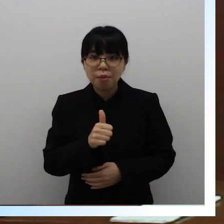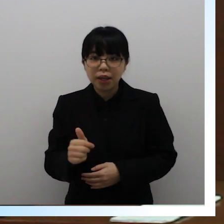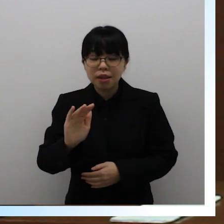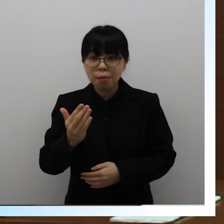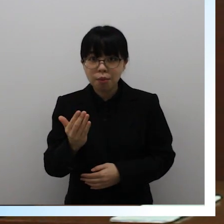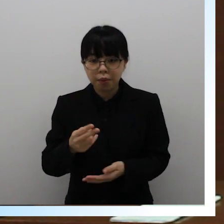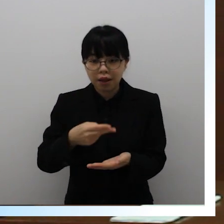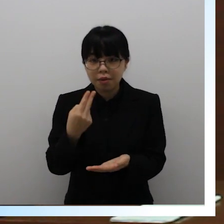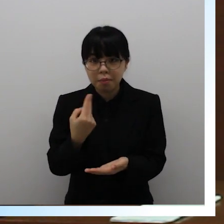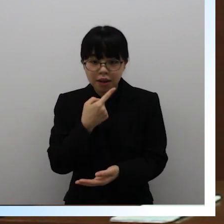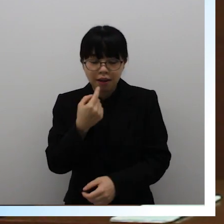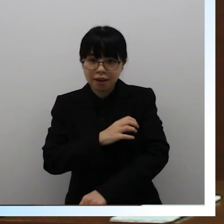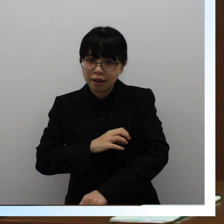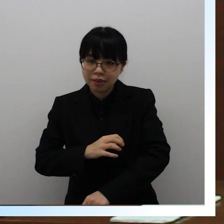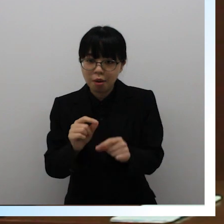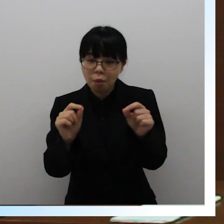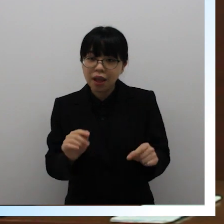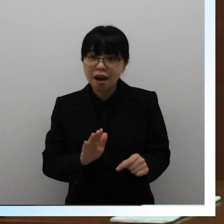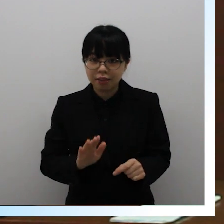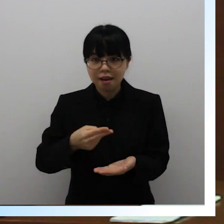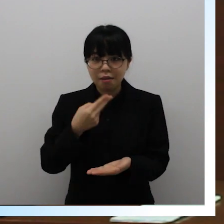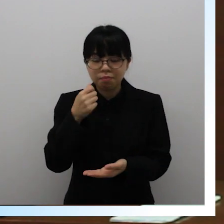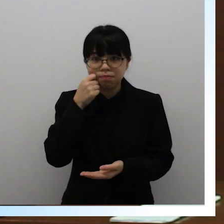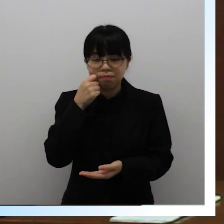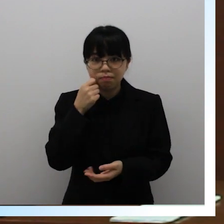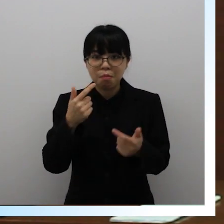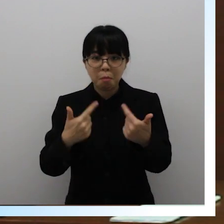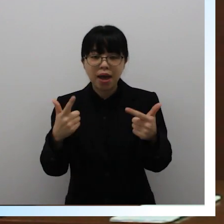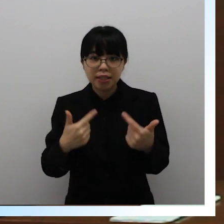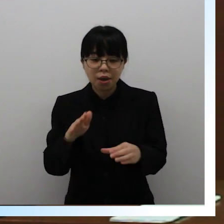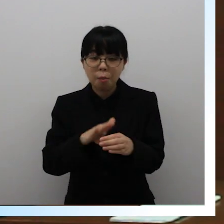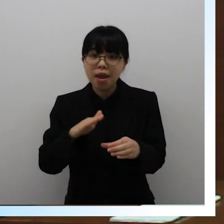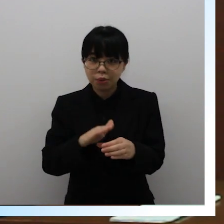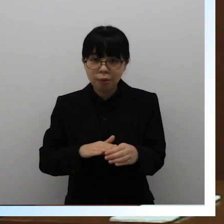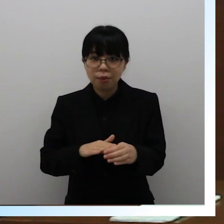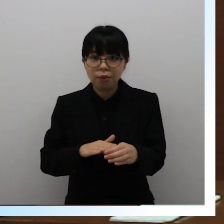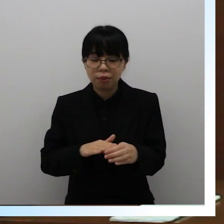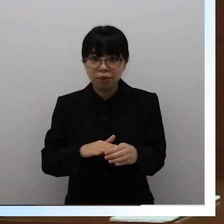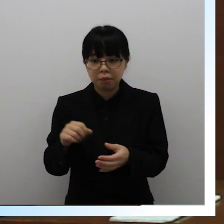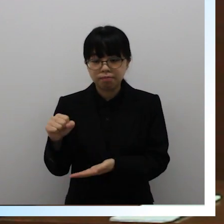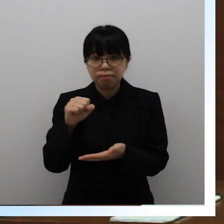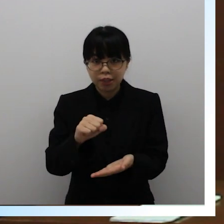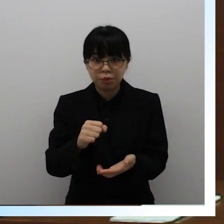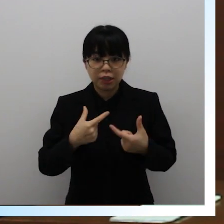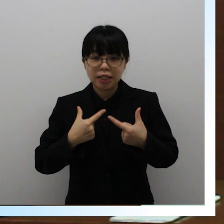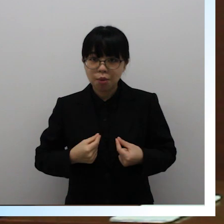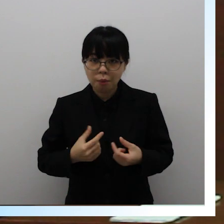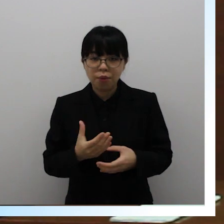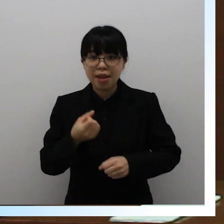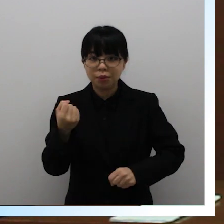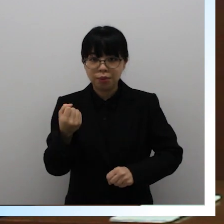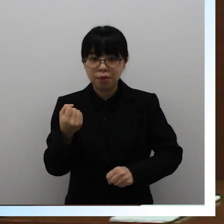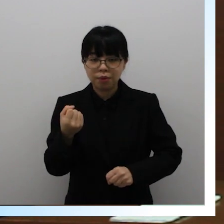日お弁当を持参している児童生徒の、を対象としております。主にはアレルギーを持っている児